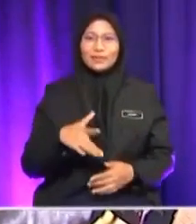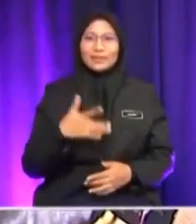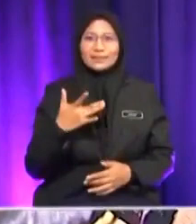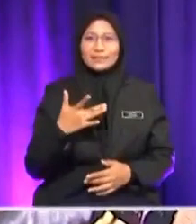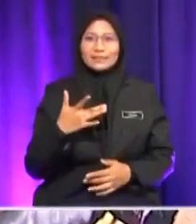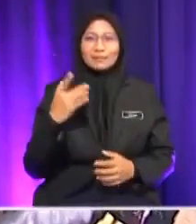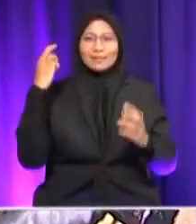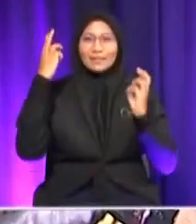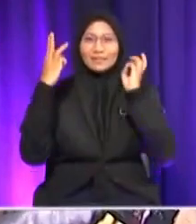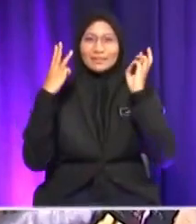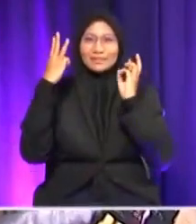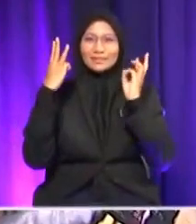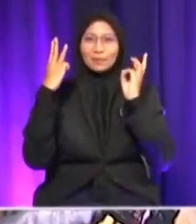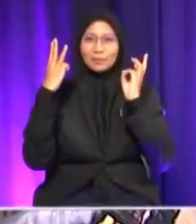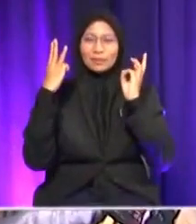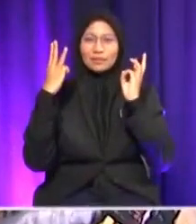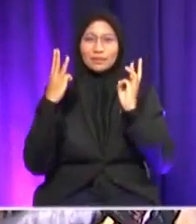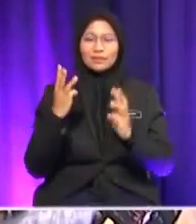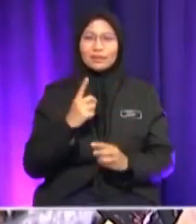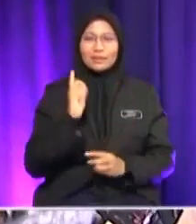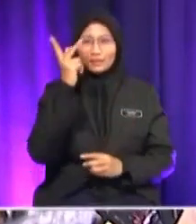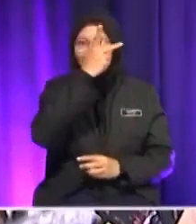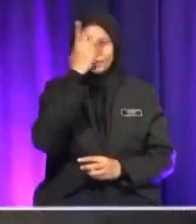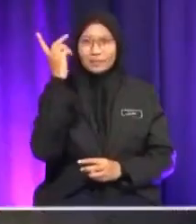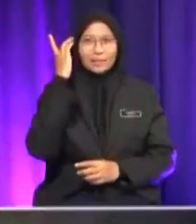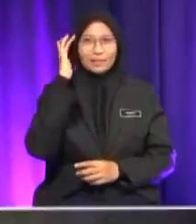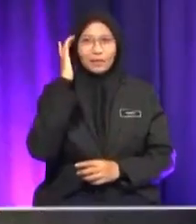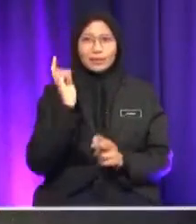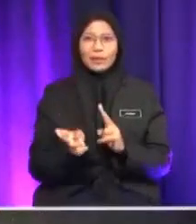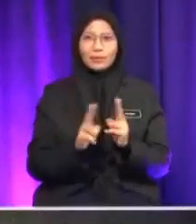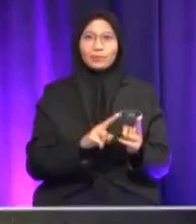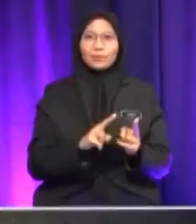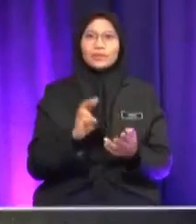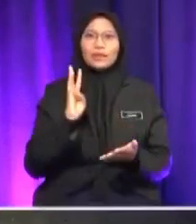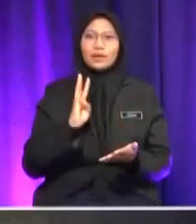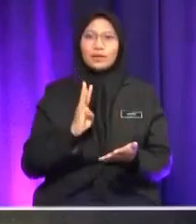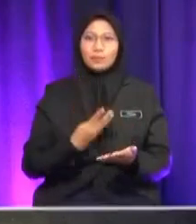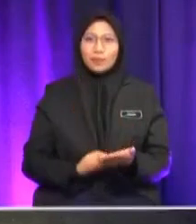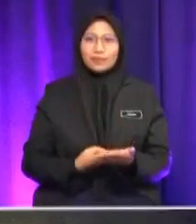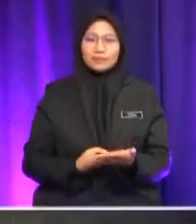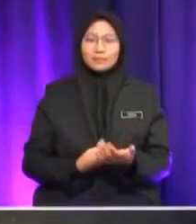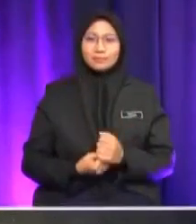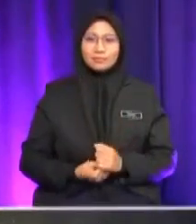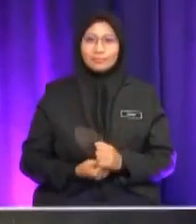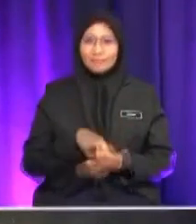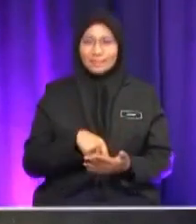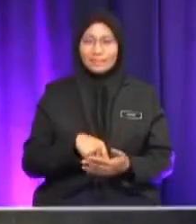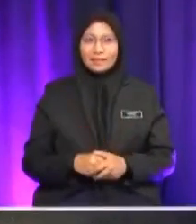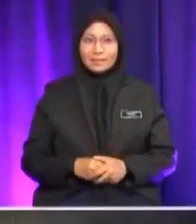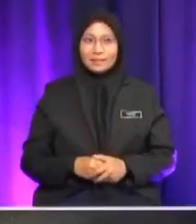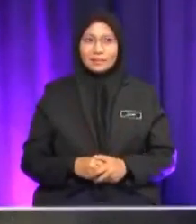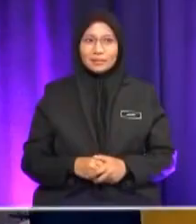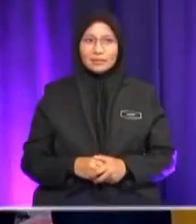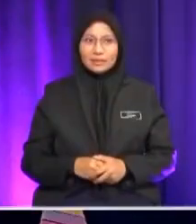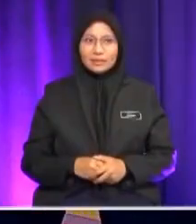tahu atau kurang mahir tentang pengurusan kewangan. Jadi apa agaknya kaitan gimmick dengan pembelajaran kita pada hari ini, Cikgu Somu? Ya,